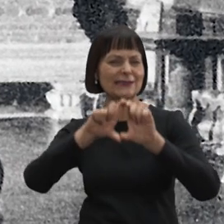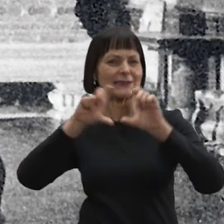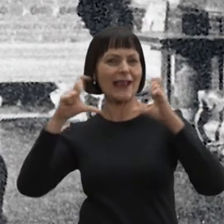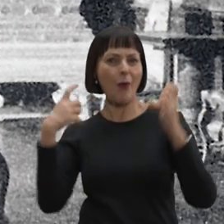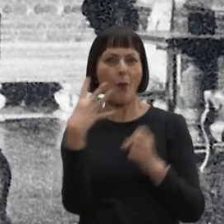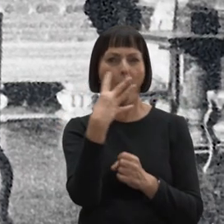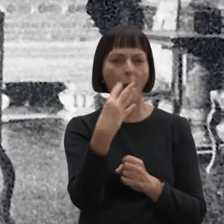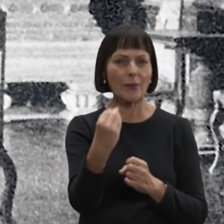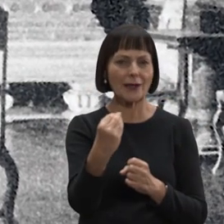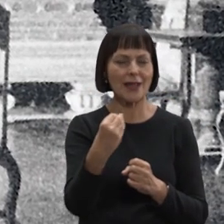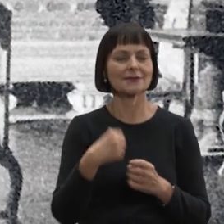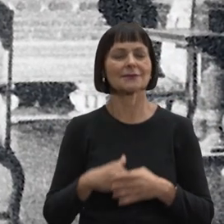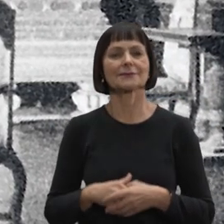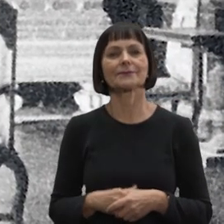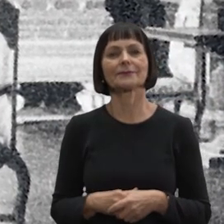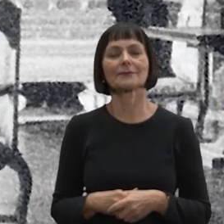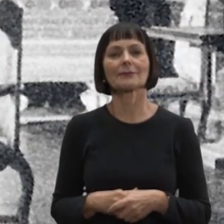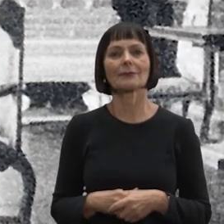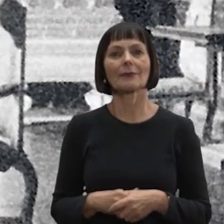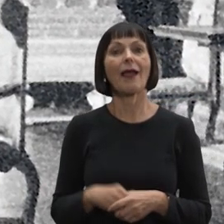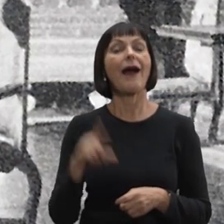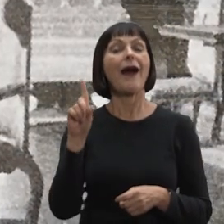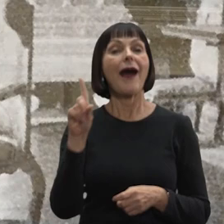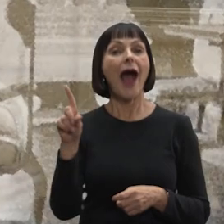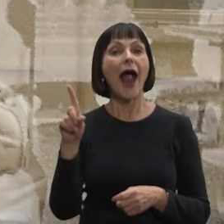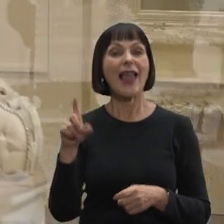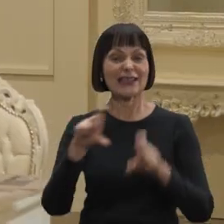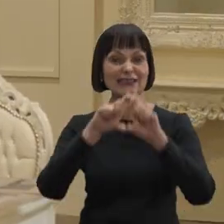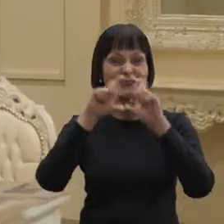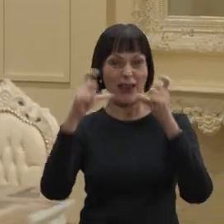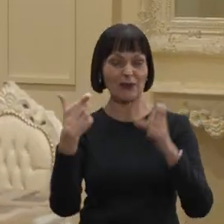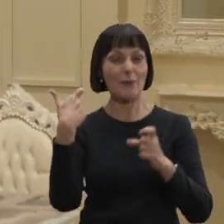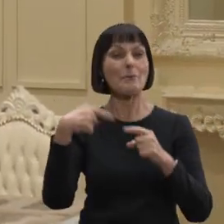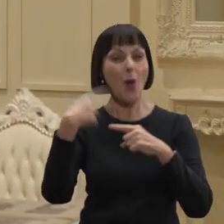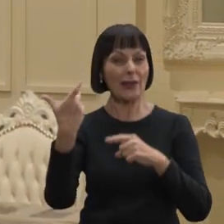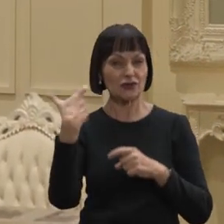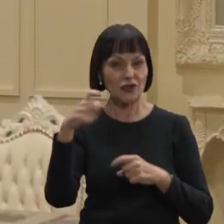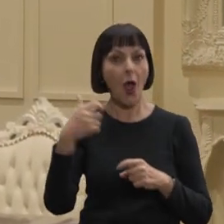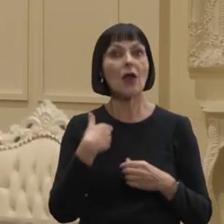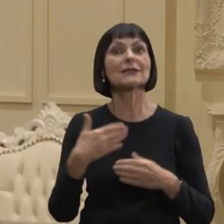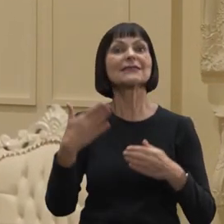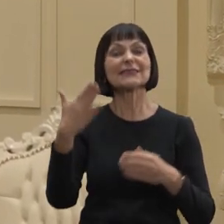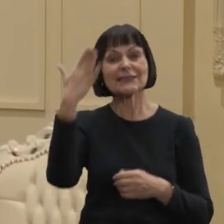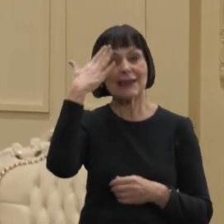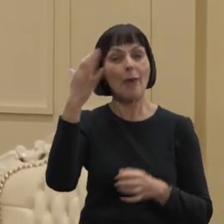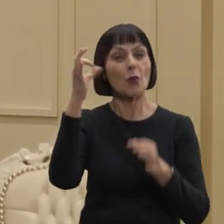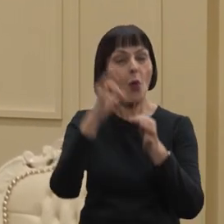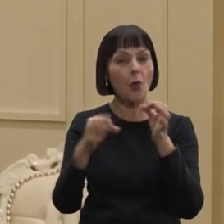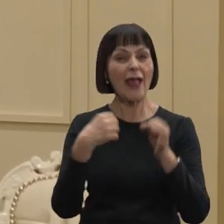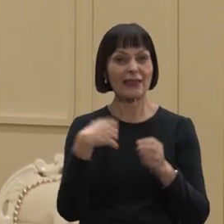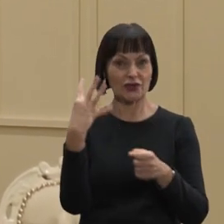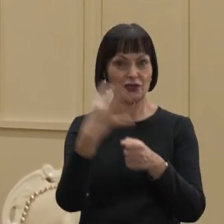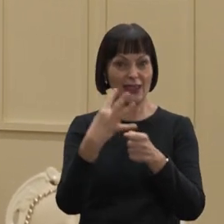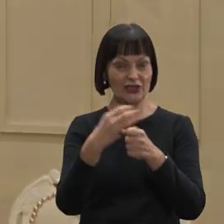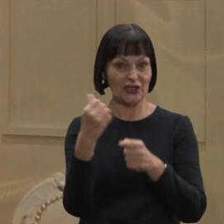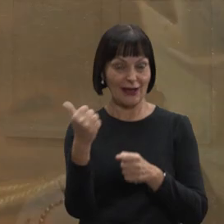monograficzna ekspozycja wręcz prac tego malarza. Niestety z całej tej liczby znamy dzisiaj około 40